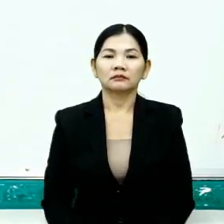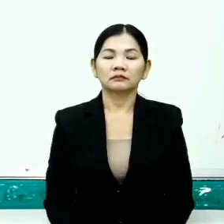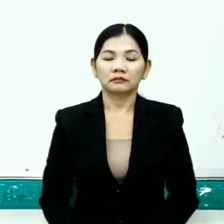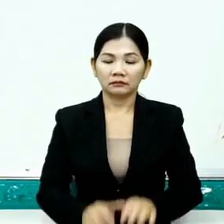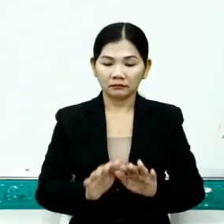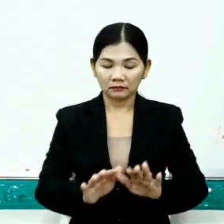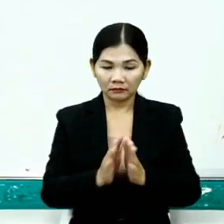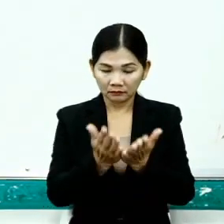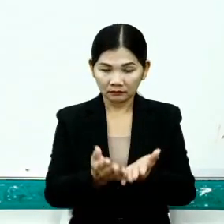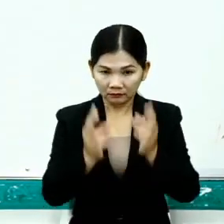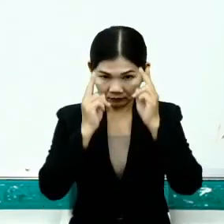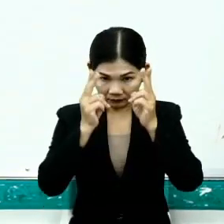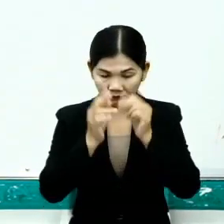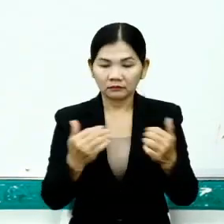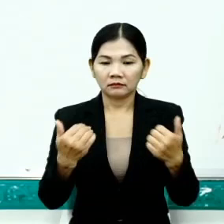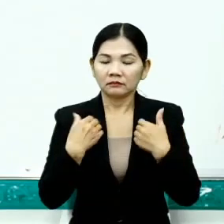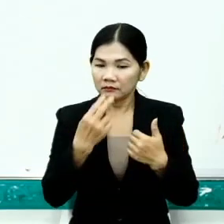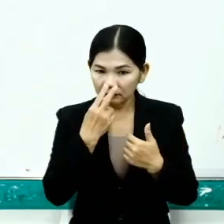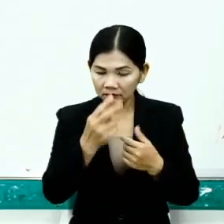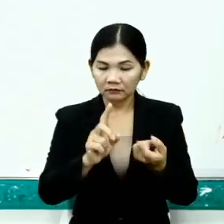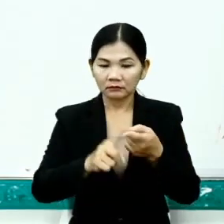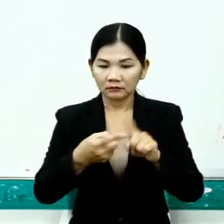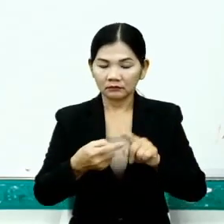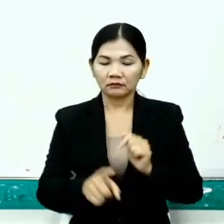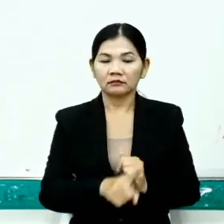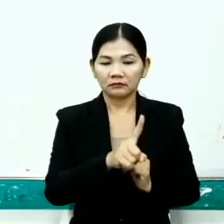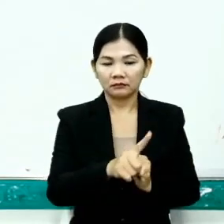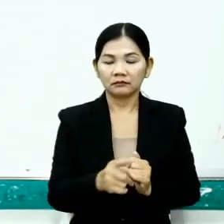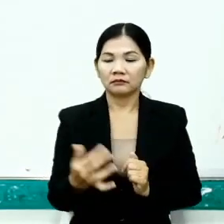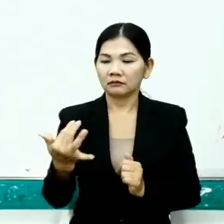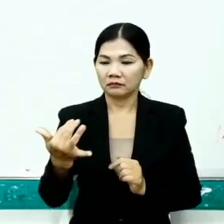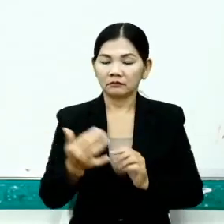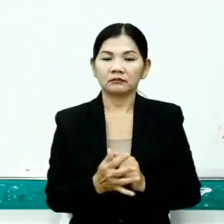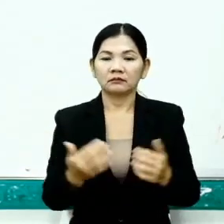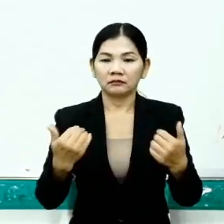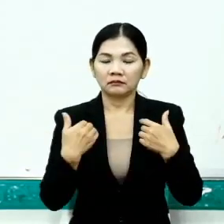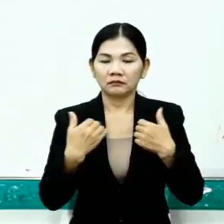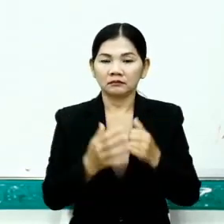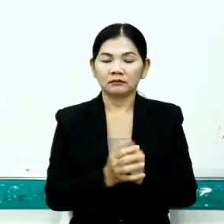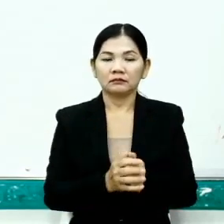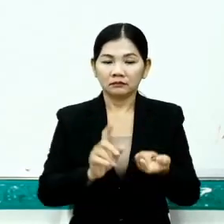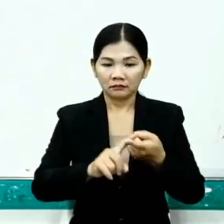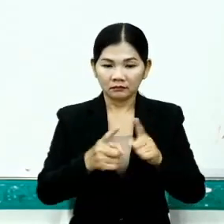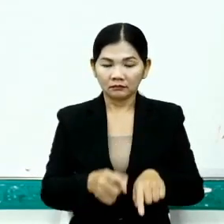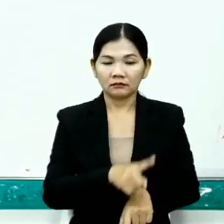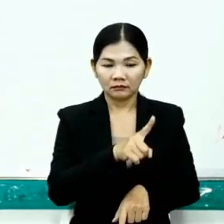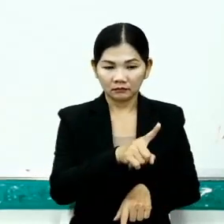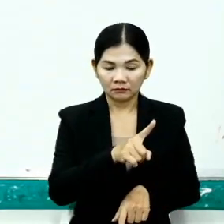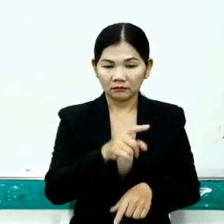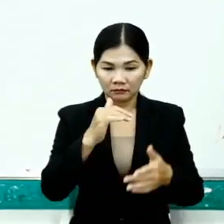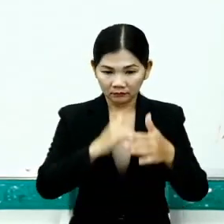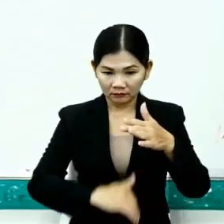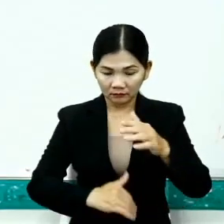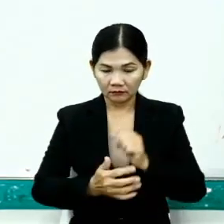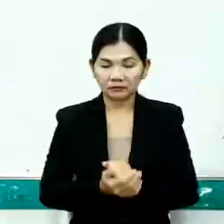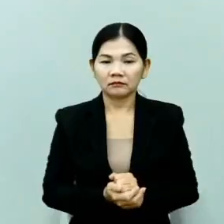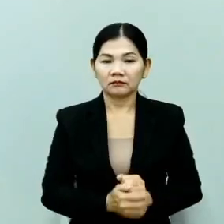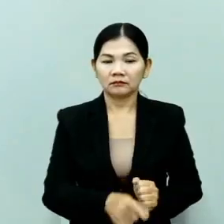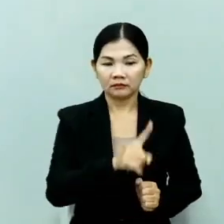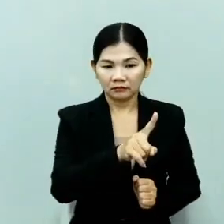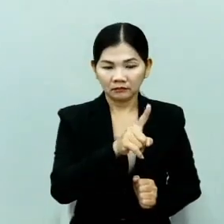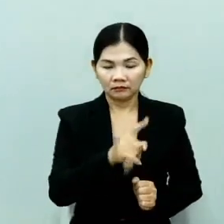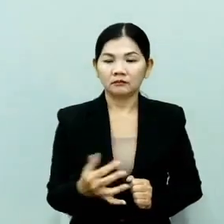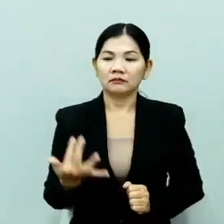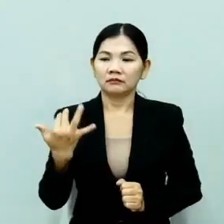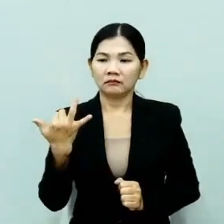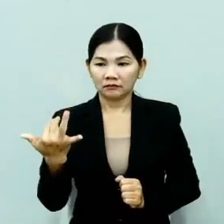កូនកូនលើកសៀវភៅសិក្សាគោលកូនមើលនៅទំព័រទី17ដែលមានលេខទំព័រនៅលេខចានៅខាងក្រោមនេះគឺលេខ